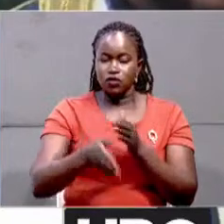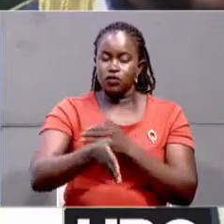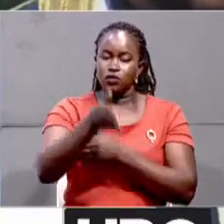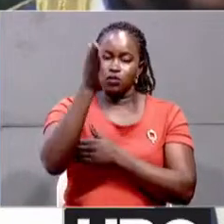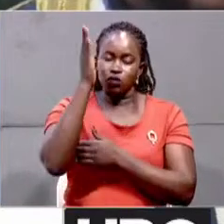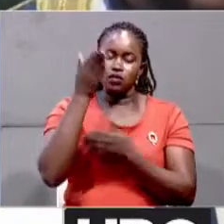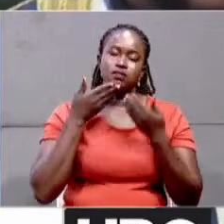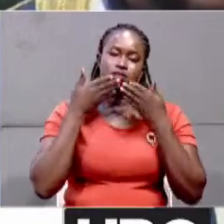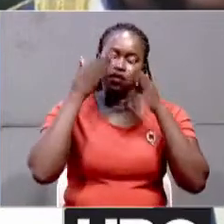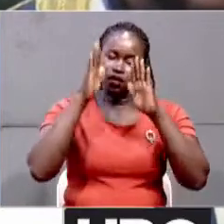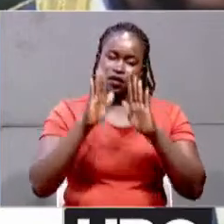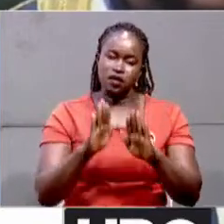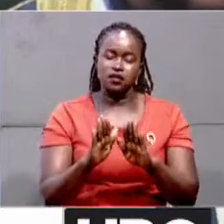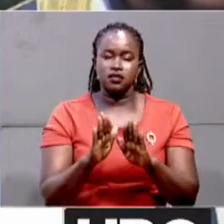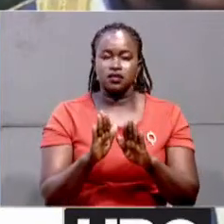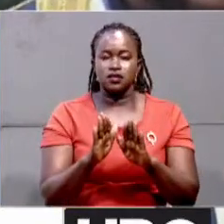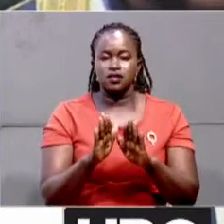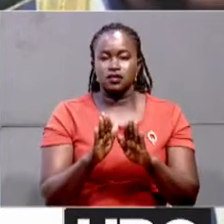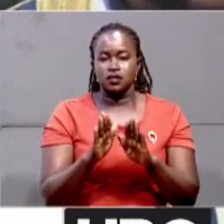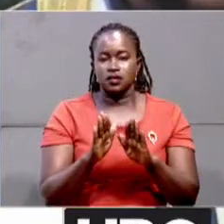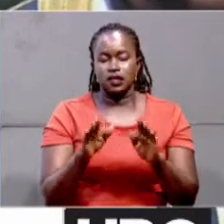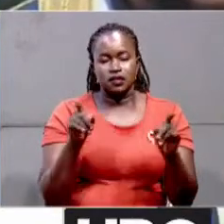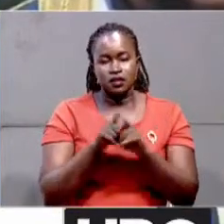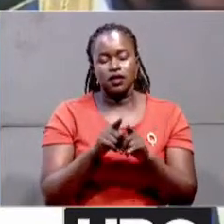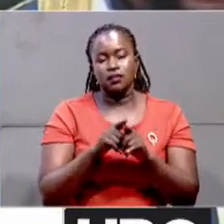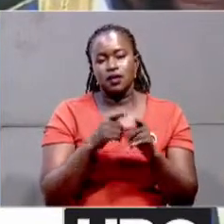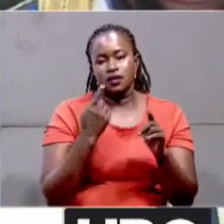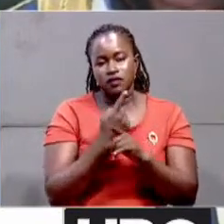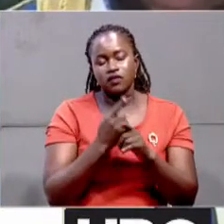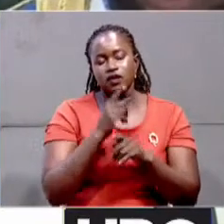abawe emikisa n'ebyengera